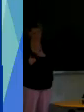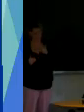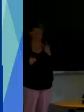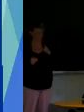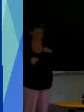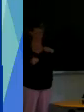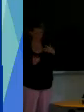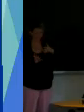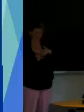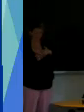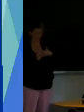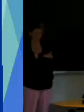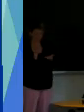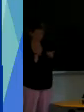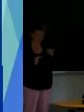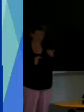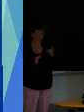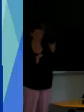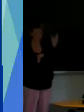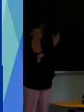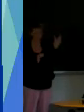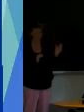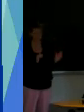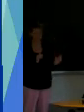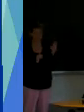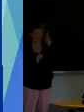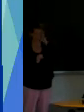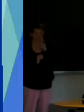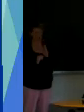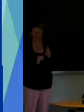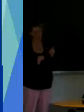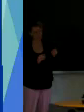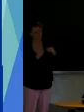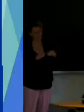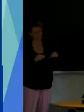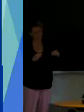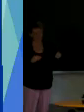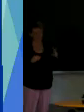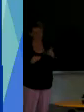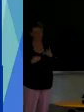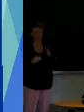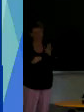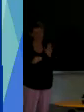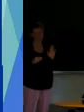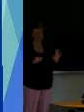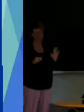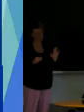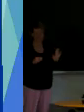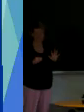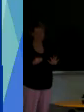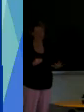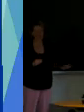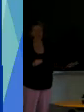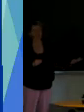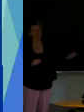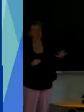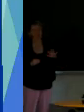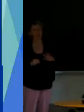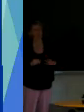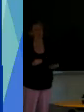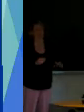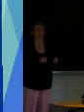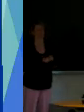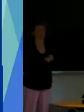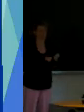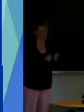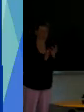con la magistrale possa avere, diciamo, una caratterizzazione nell'ambito della gestione dei dati,